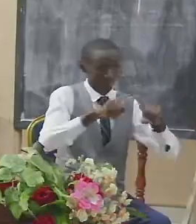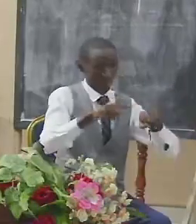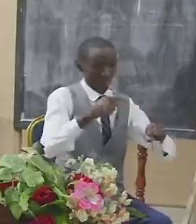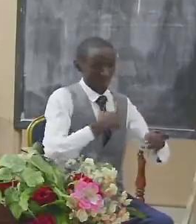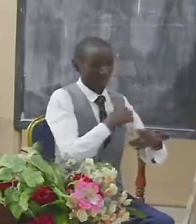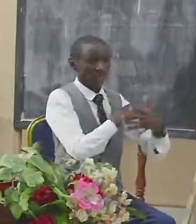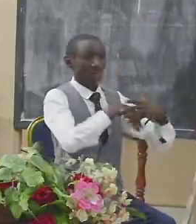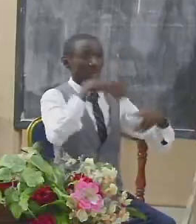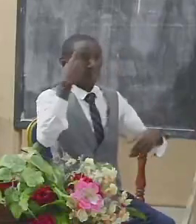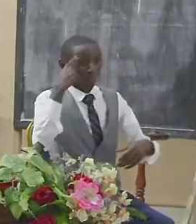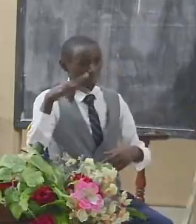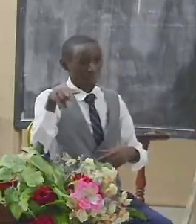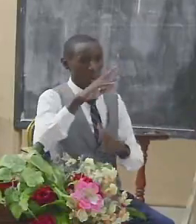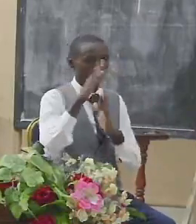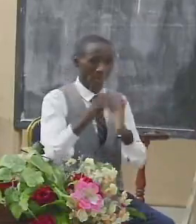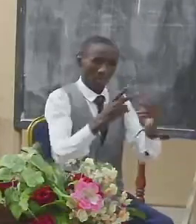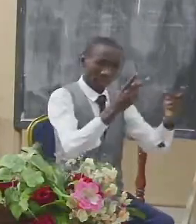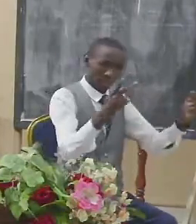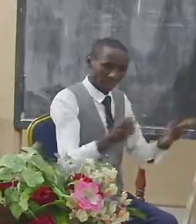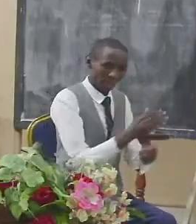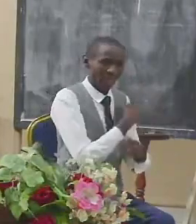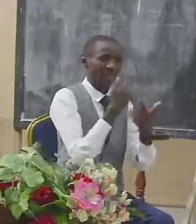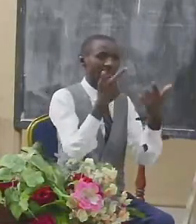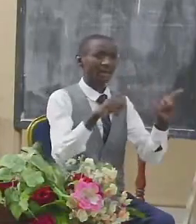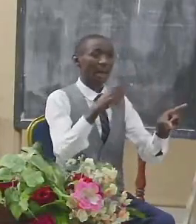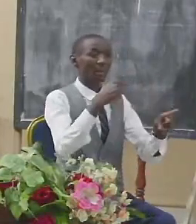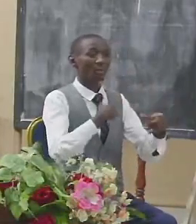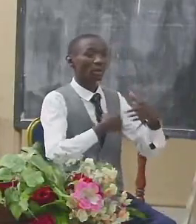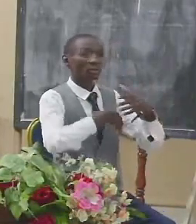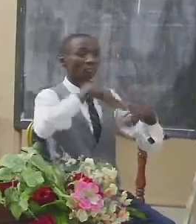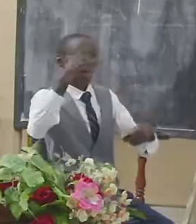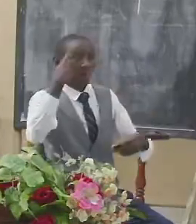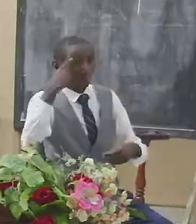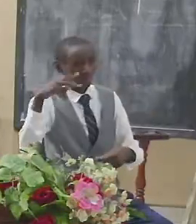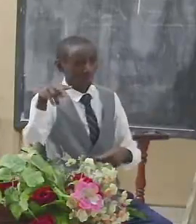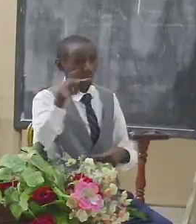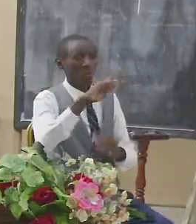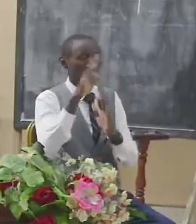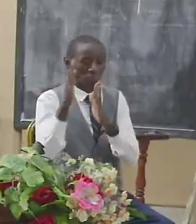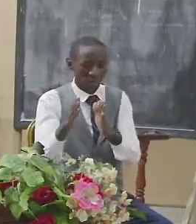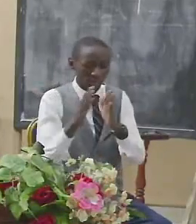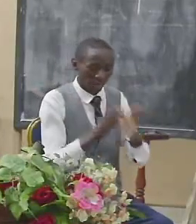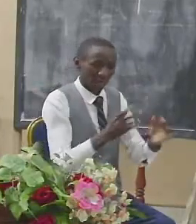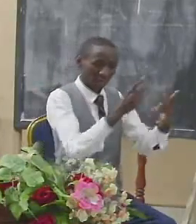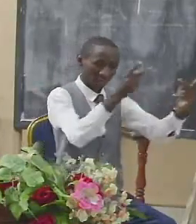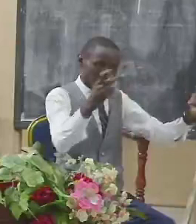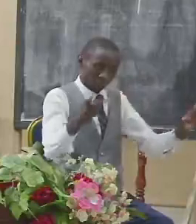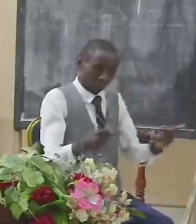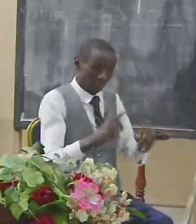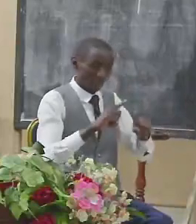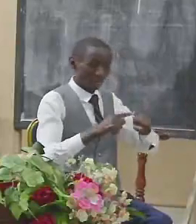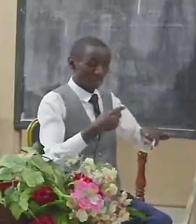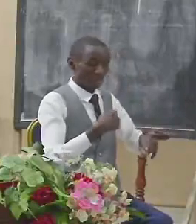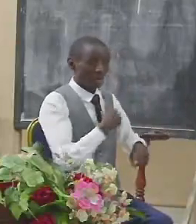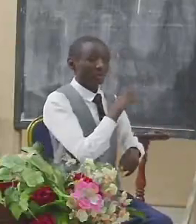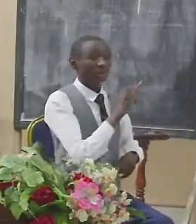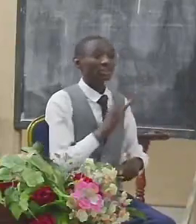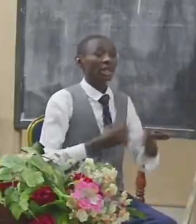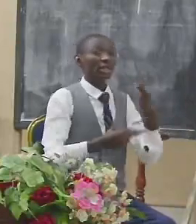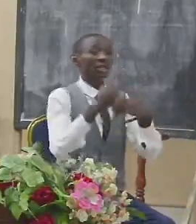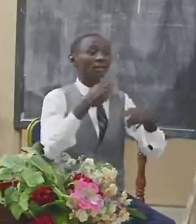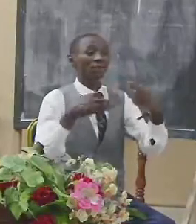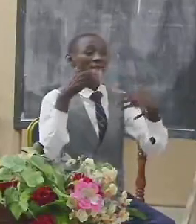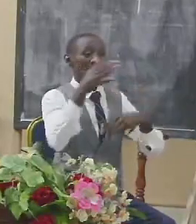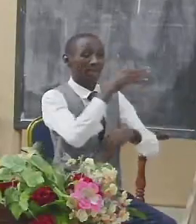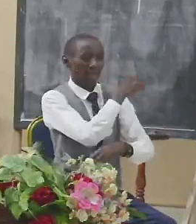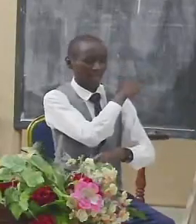et lorsque je m'en serai allé, et que je vous aurai préparé na une place, na je reviendrai et je vous